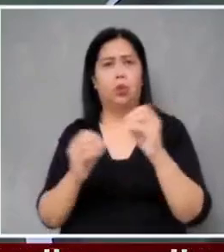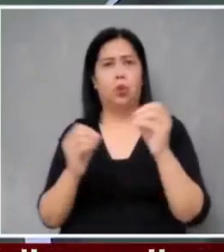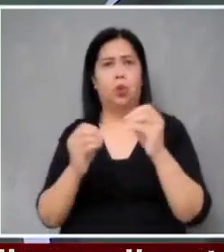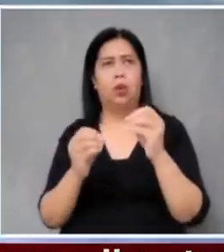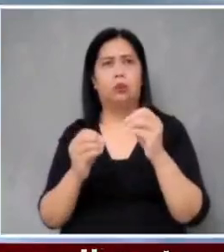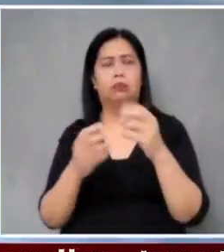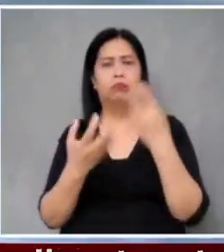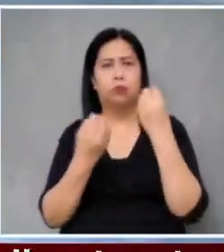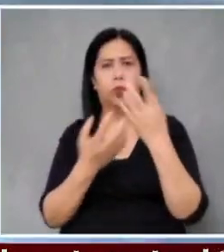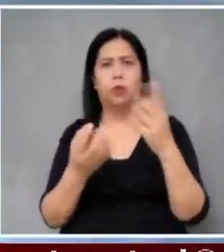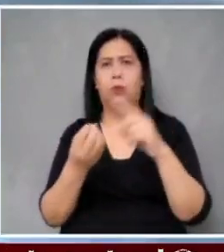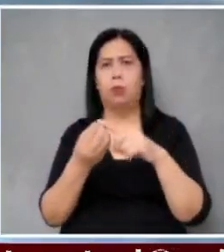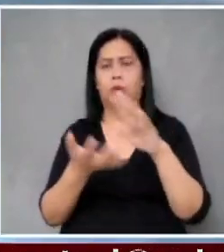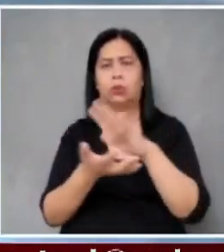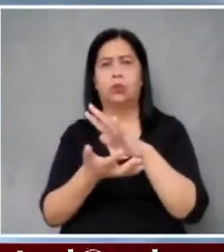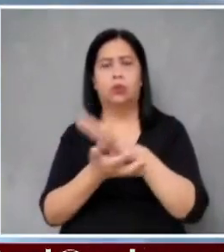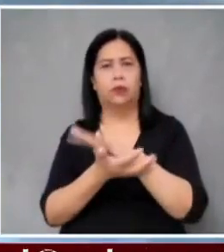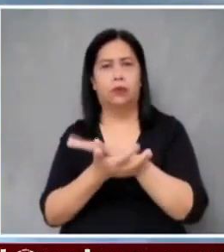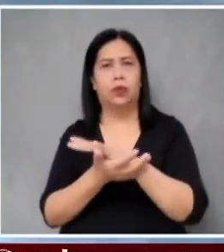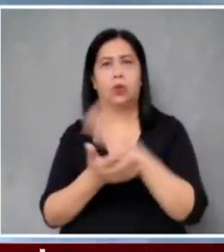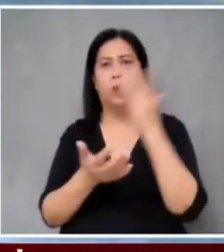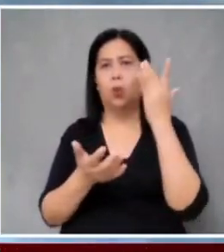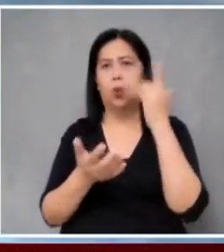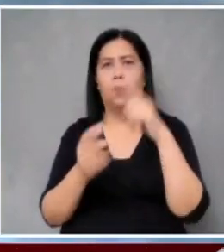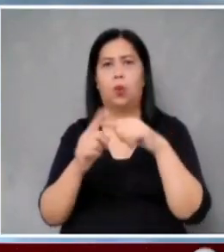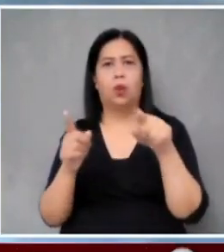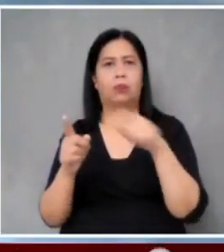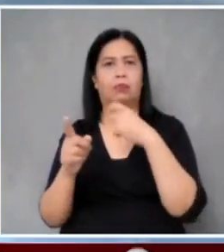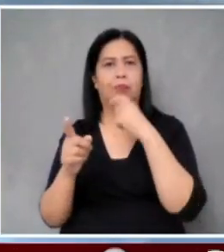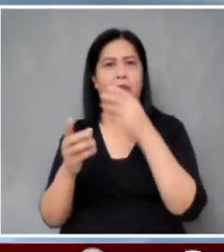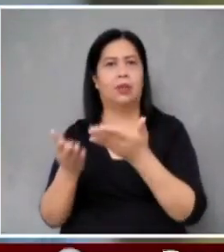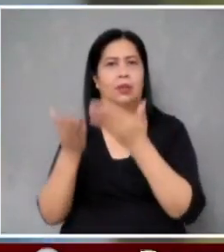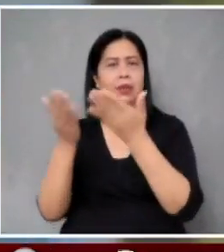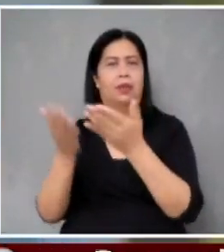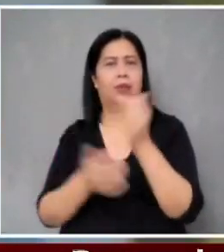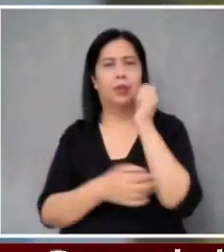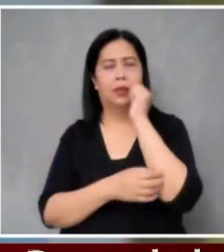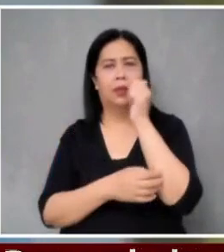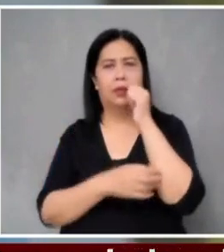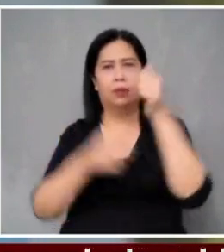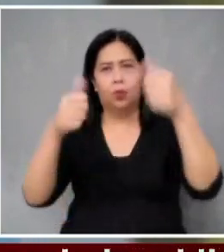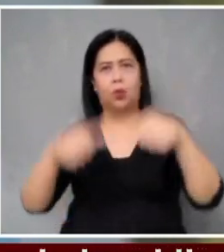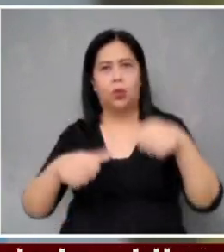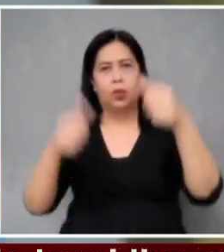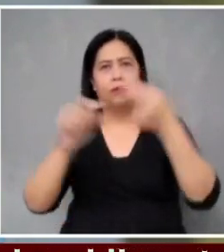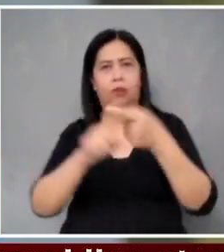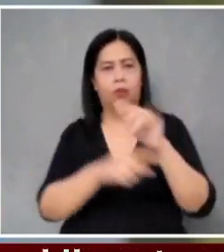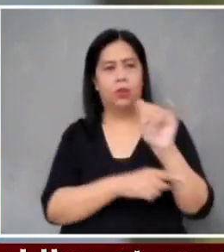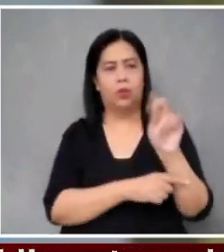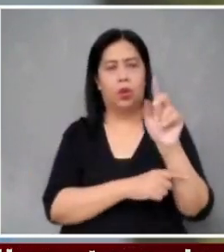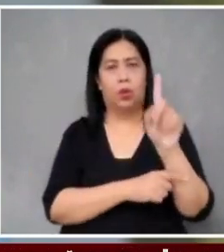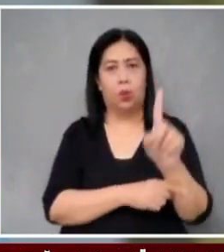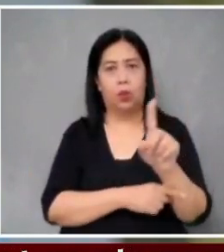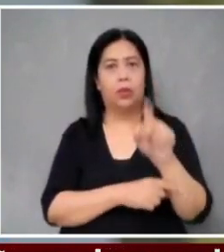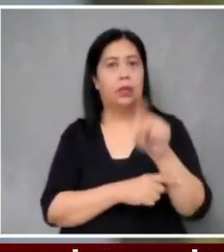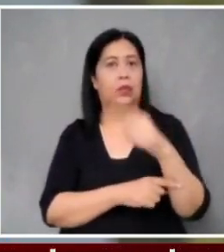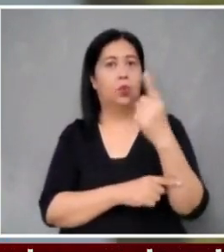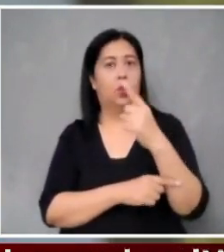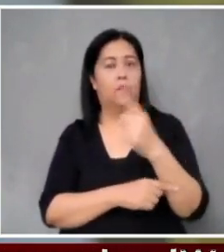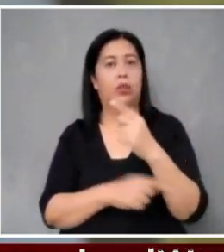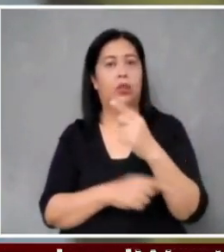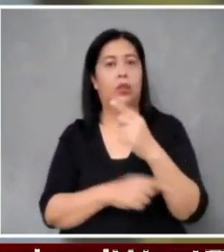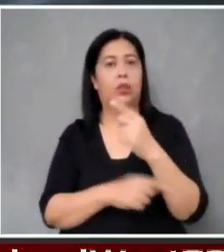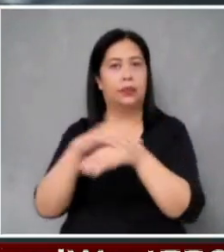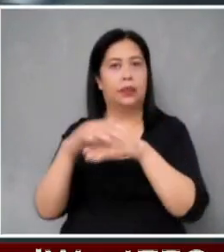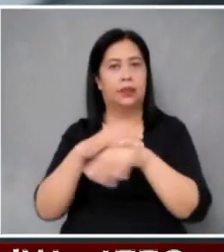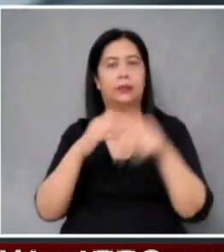tungkol sa COVID cases dahilan sa hindi nila pagbibigay ng daily bulletin simula January 1. Kailangan lang itong i-access sa website